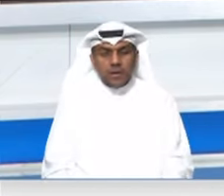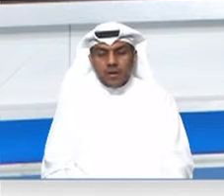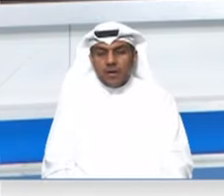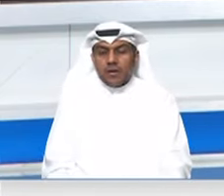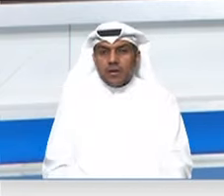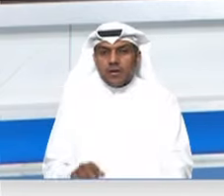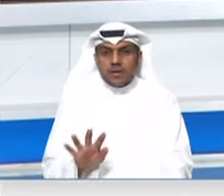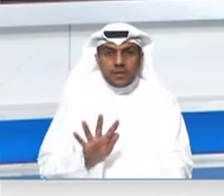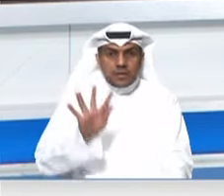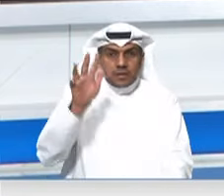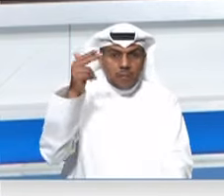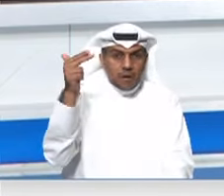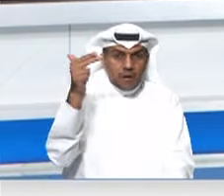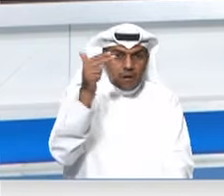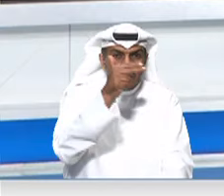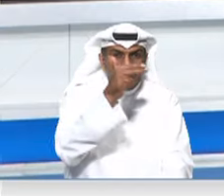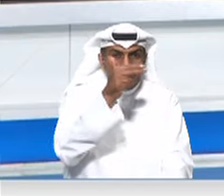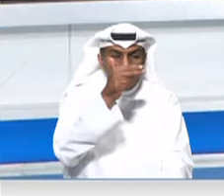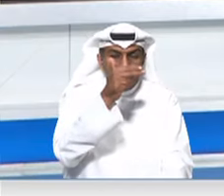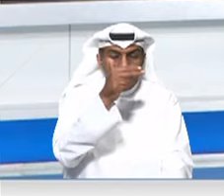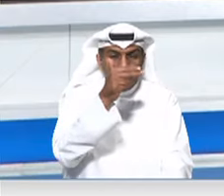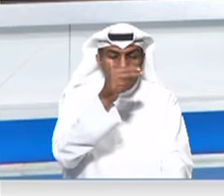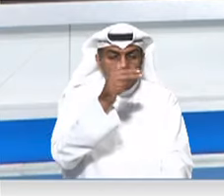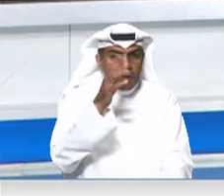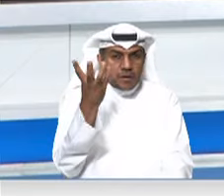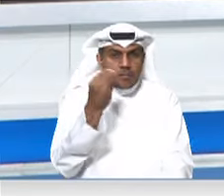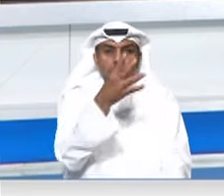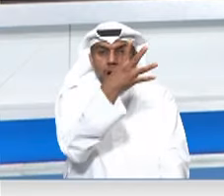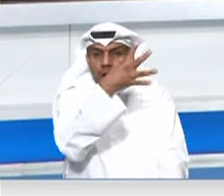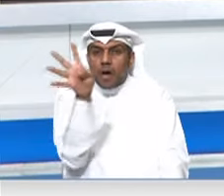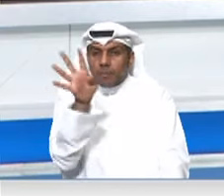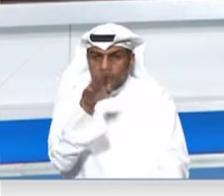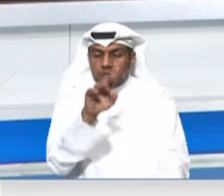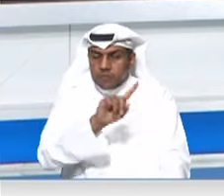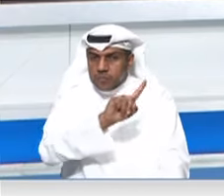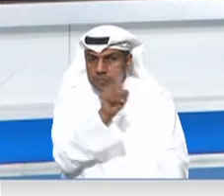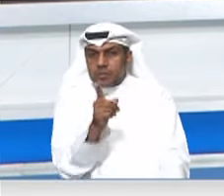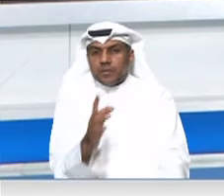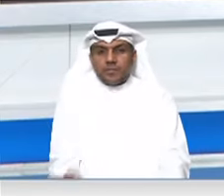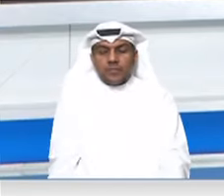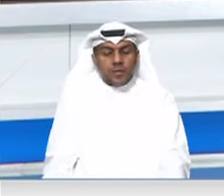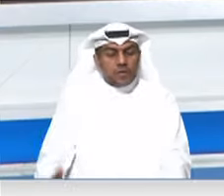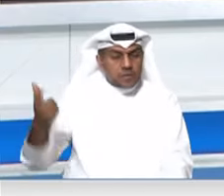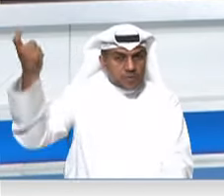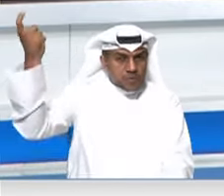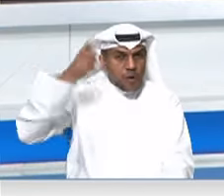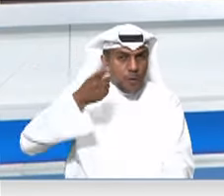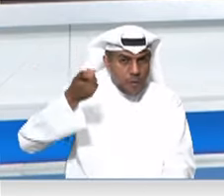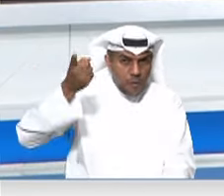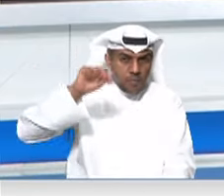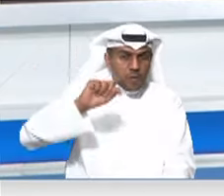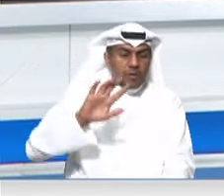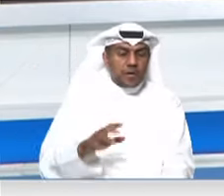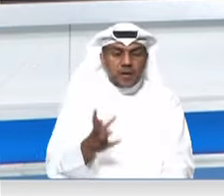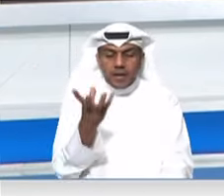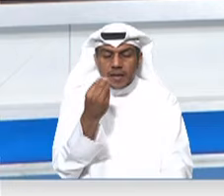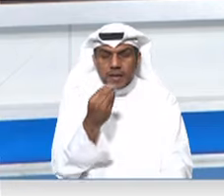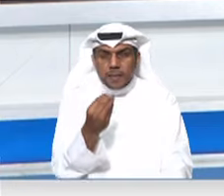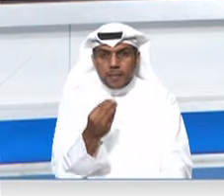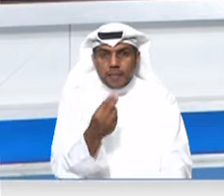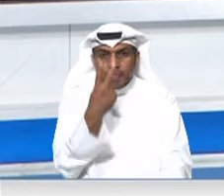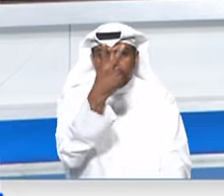الشمال الغربي راح ينشط على فترات ويصل في سرعتها الى ال 40 كل في الساعه اجواء حاره يوم الغد درجات الحراره تتراوح ما